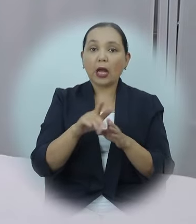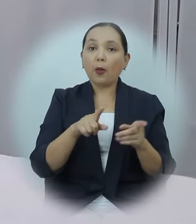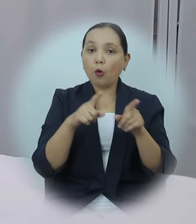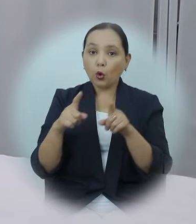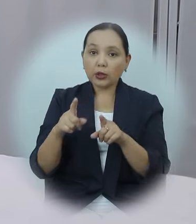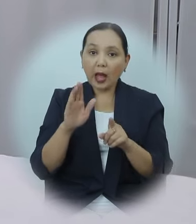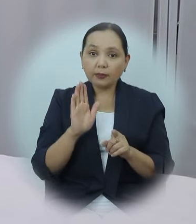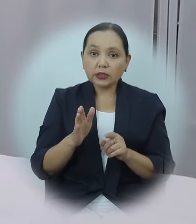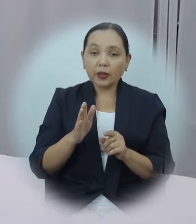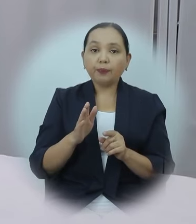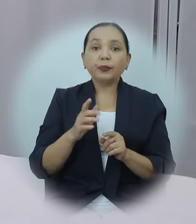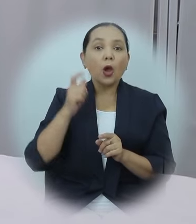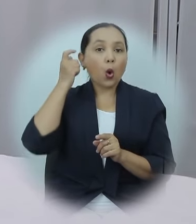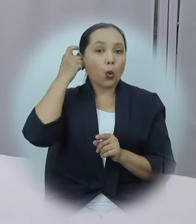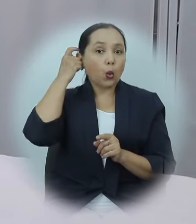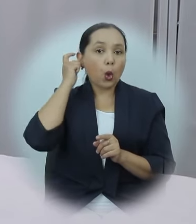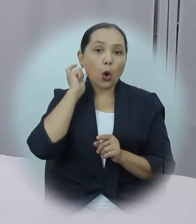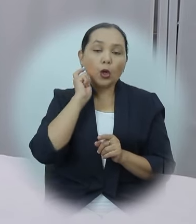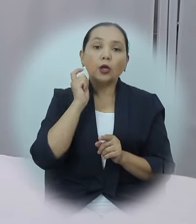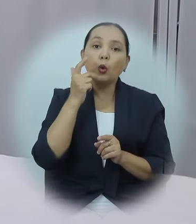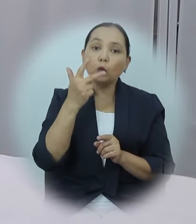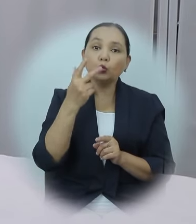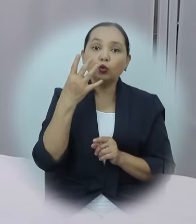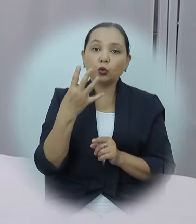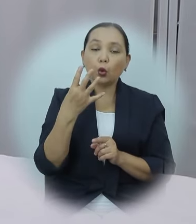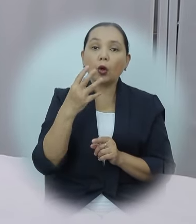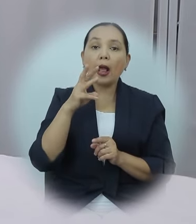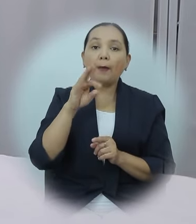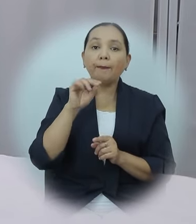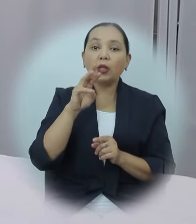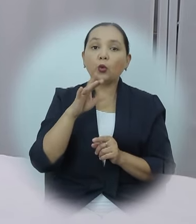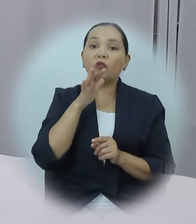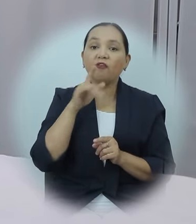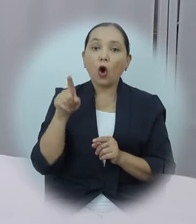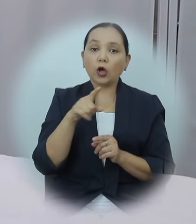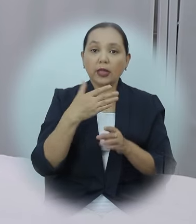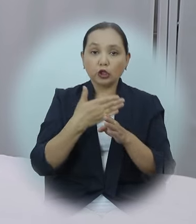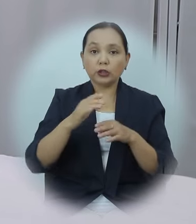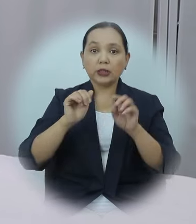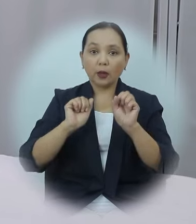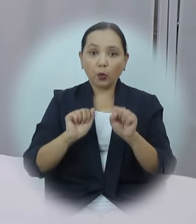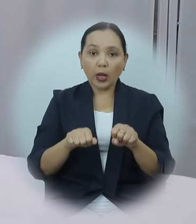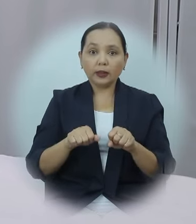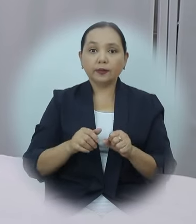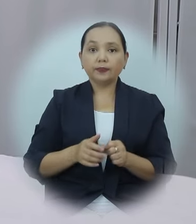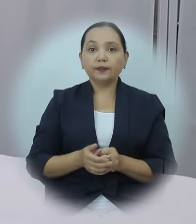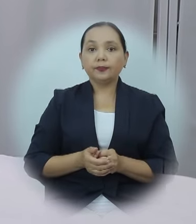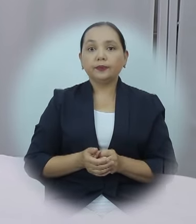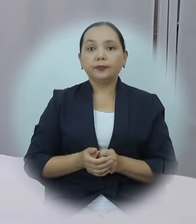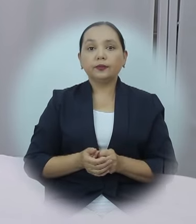o'tamiz. Quloqlarga 3-4 minut vaqt ajratsak ham bo'ladi.